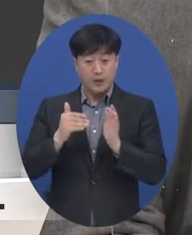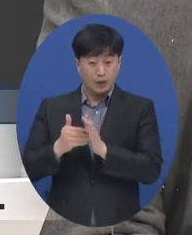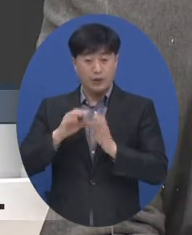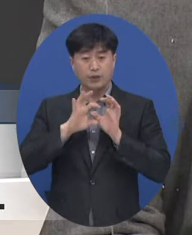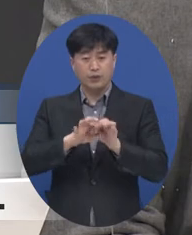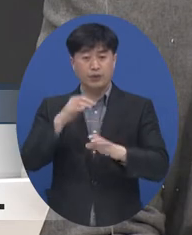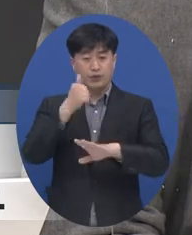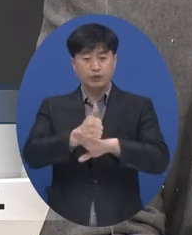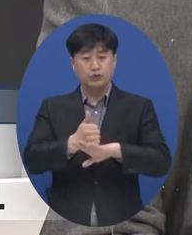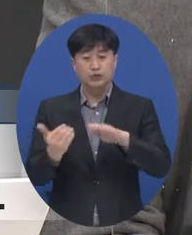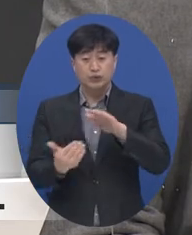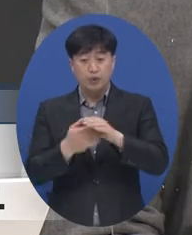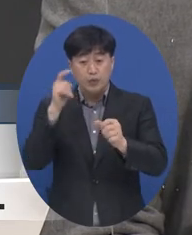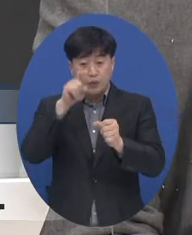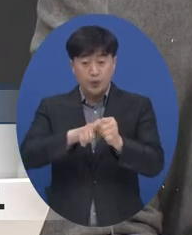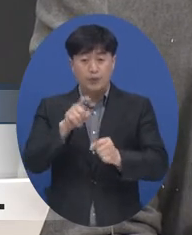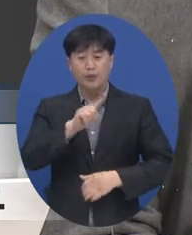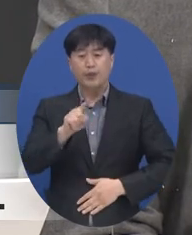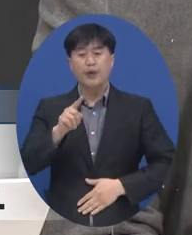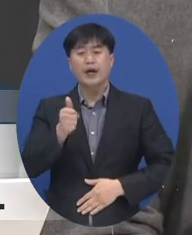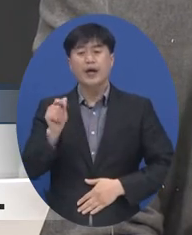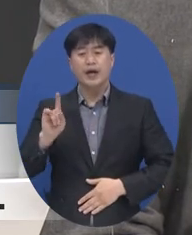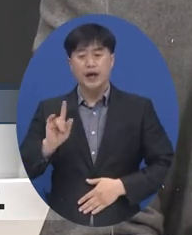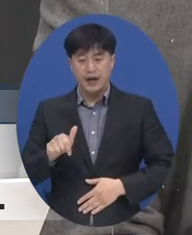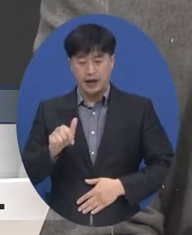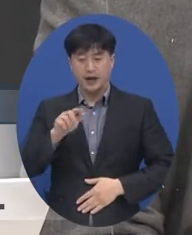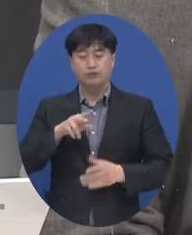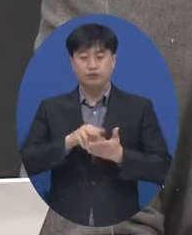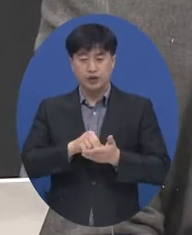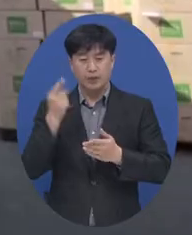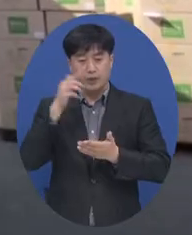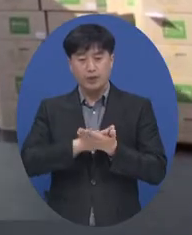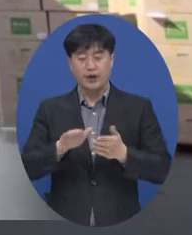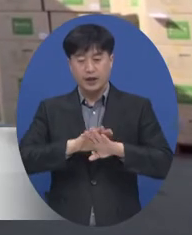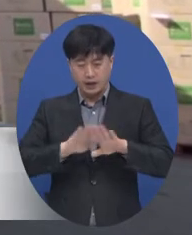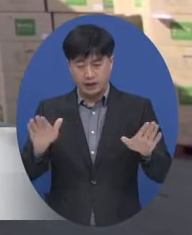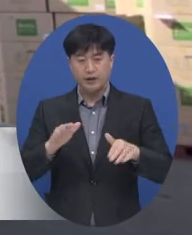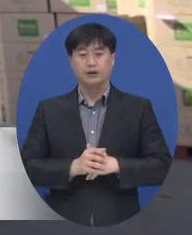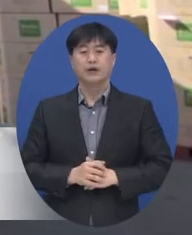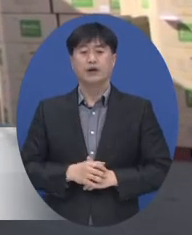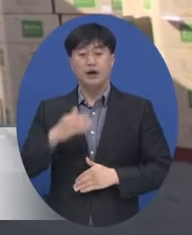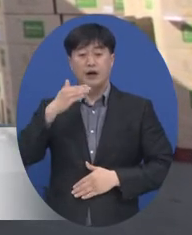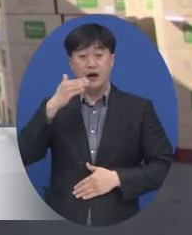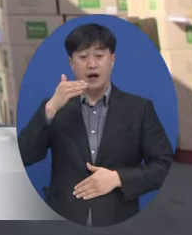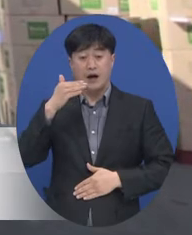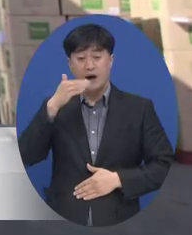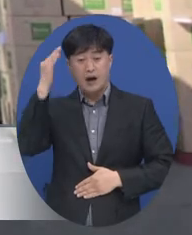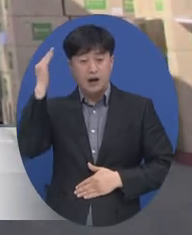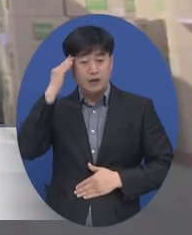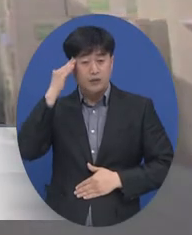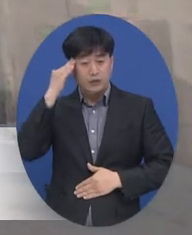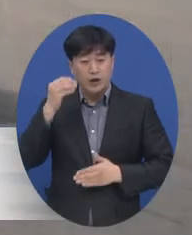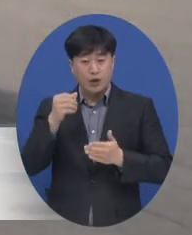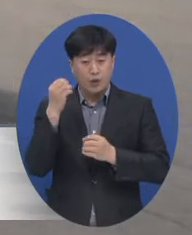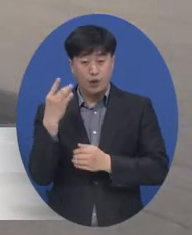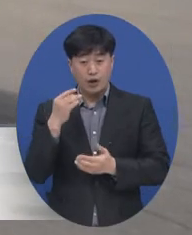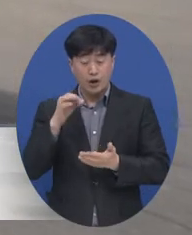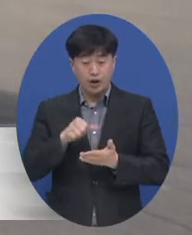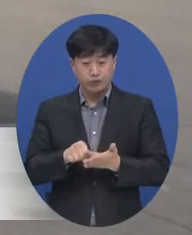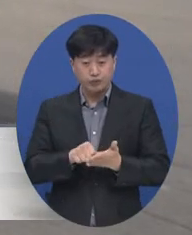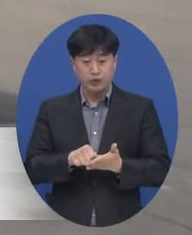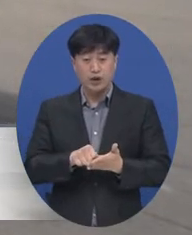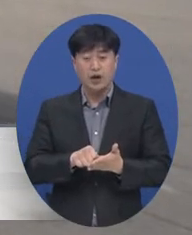결국 은 하고자 하는 것은 핵문제의 패하게 길이 목적입니다 남측의 원 부자재 공급으로 생산된 제품을